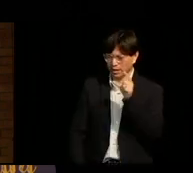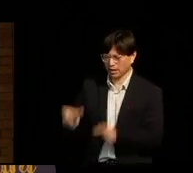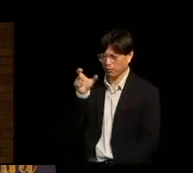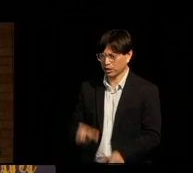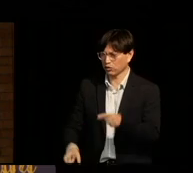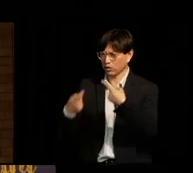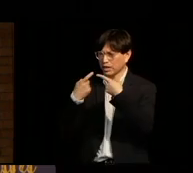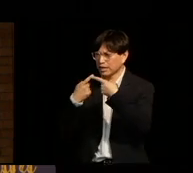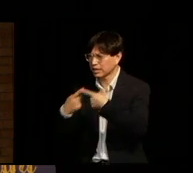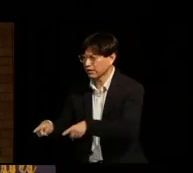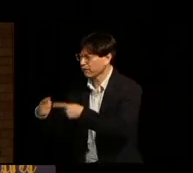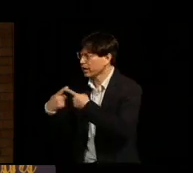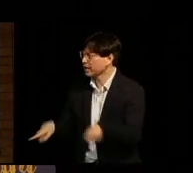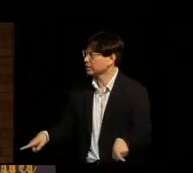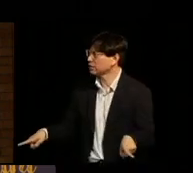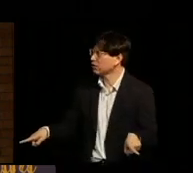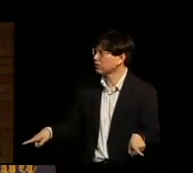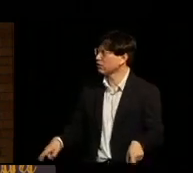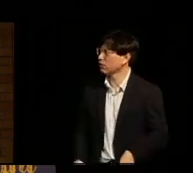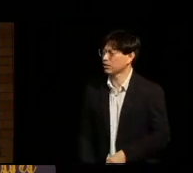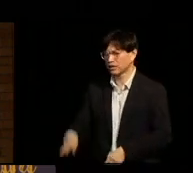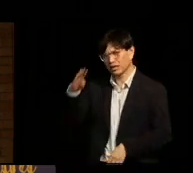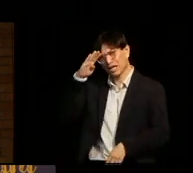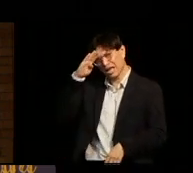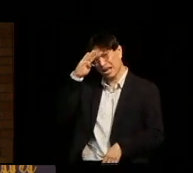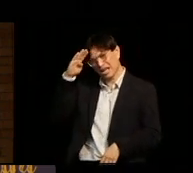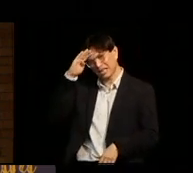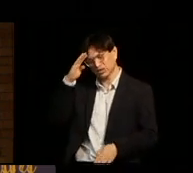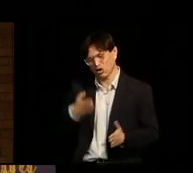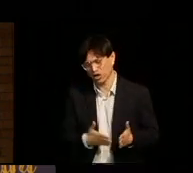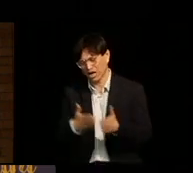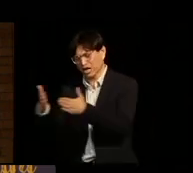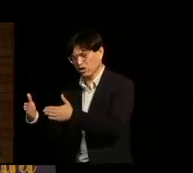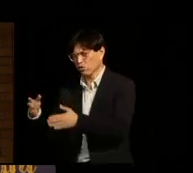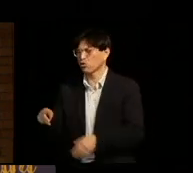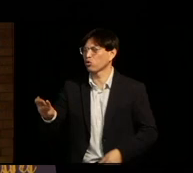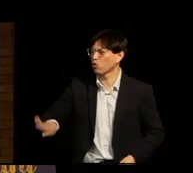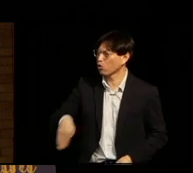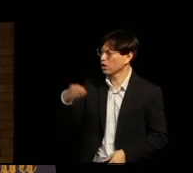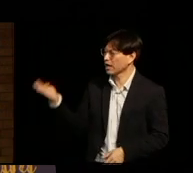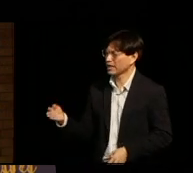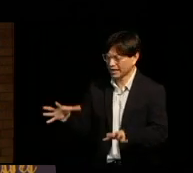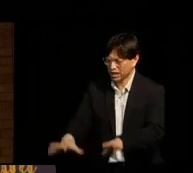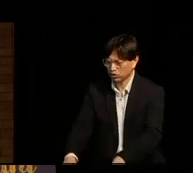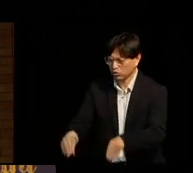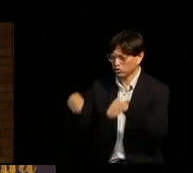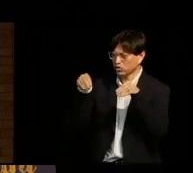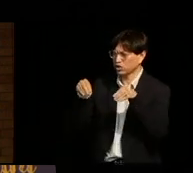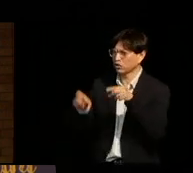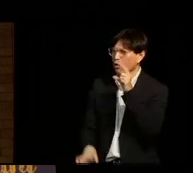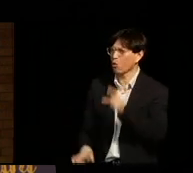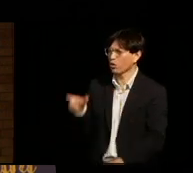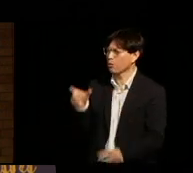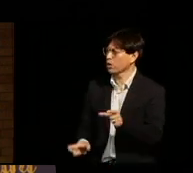maggiormente nell'attenzione nei confronti degli altri hanno scelto una signora che conosco si chiama Mariella Tarquini